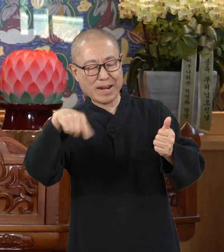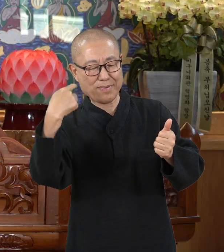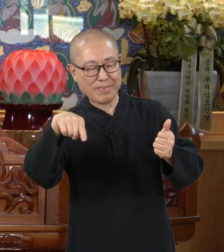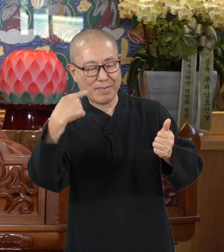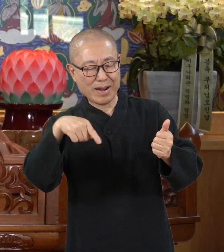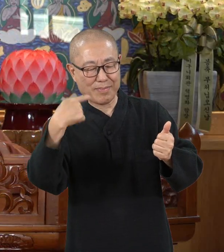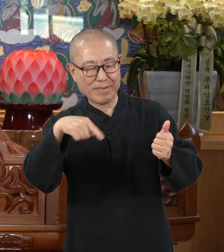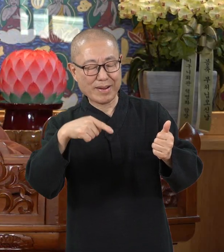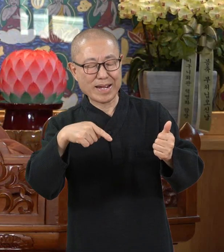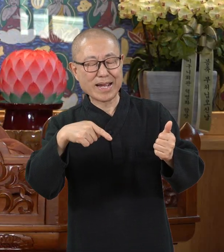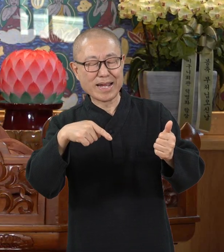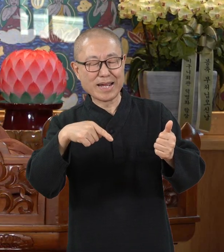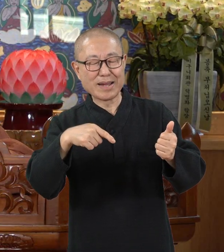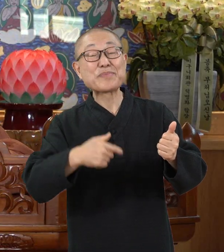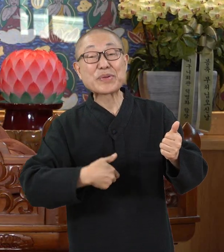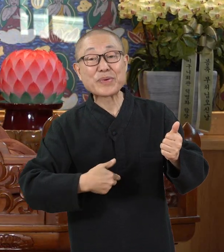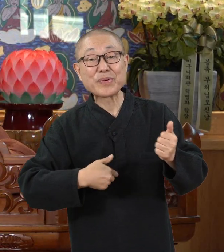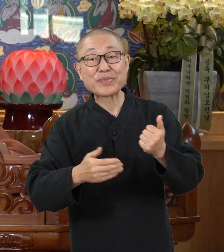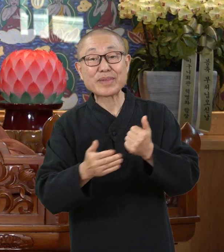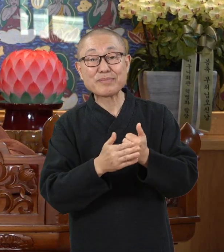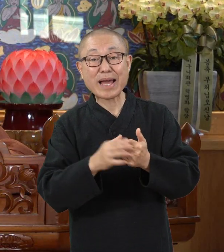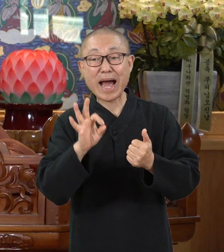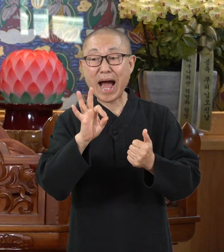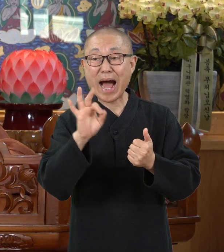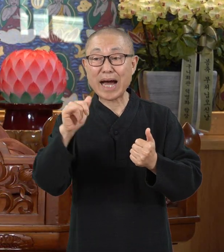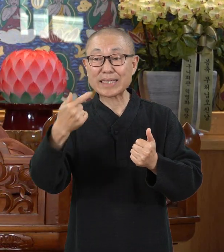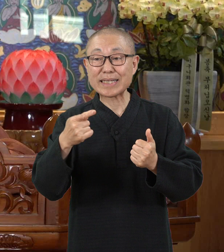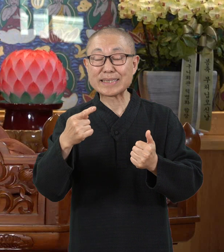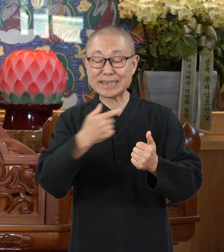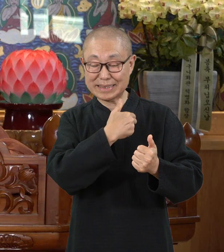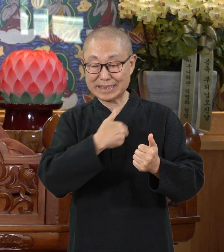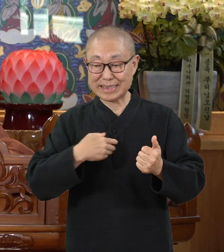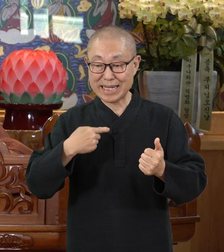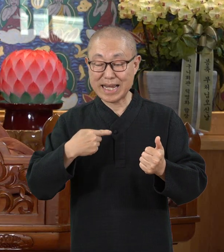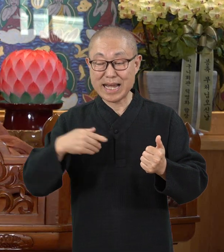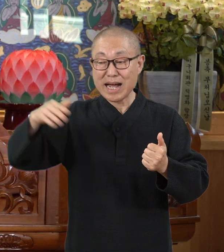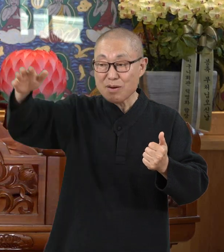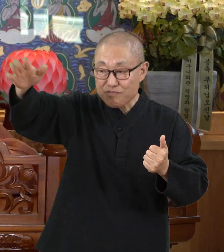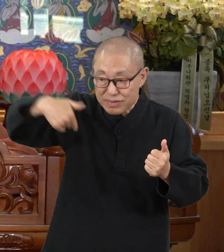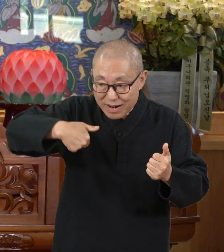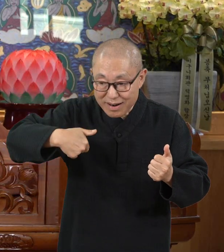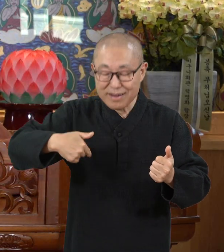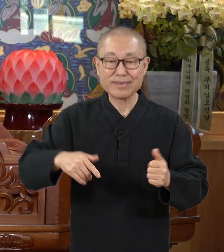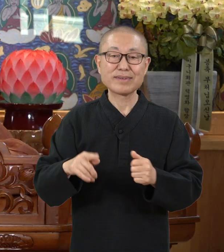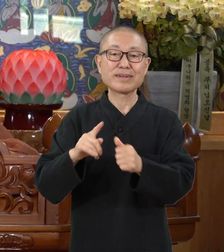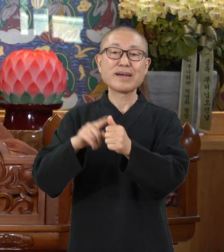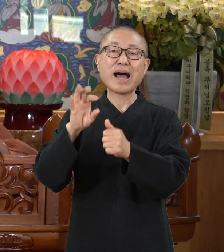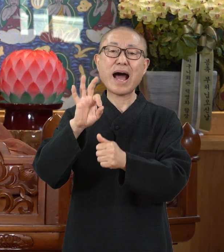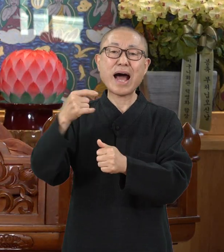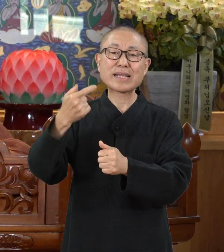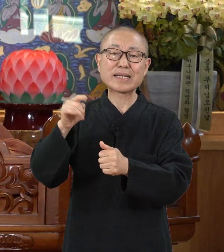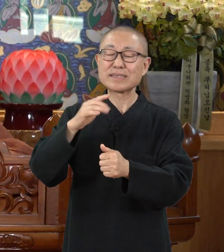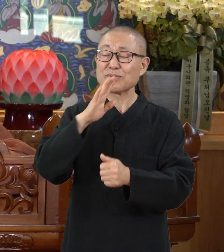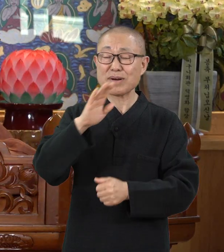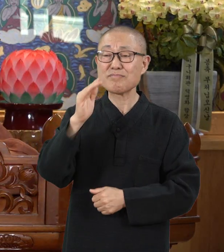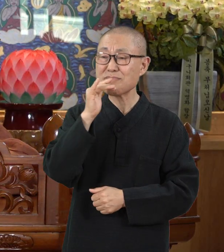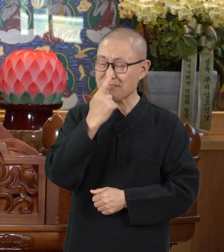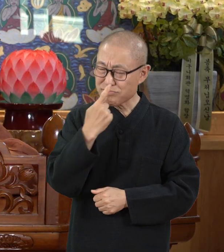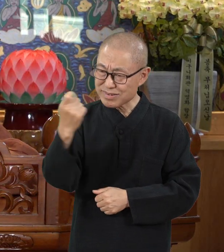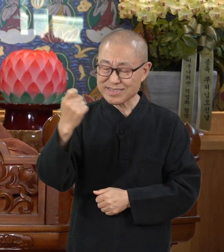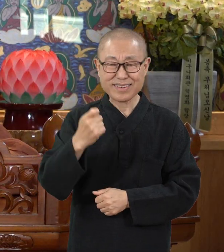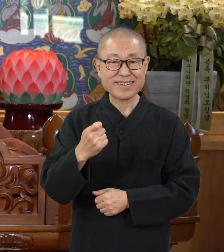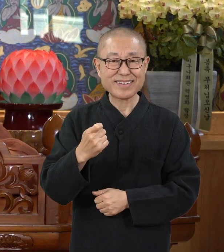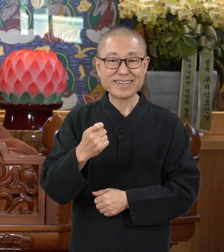가르치기 위해서 아난존자를 초청을 했어요. 그 아난존자가 참 멋있는 분이거든요.